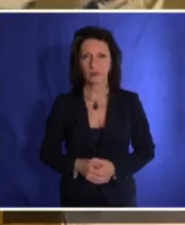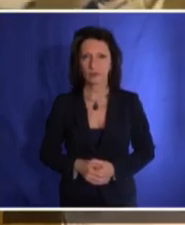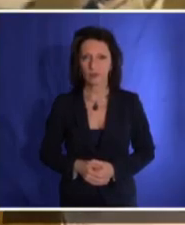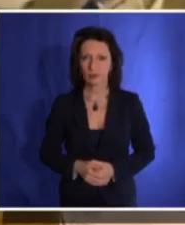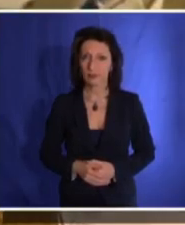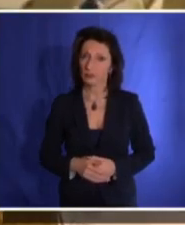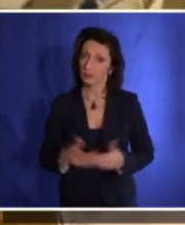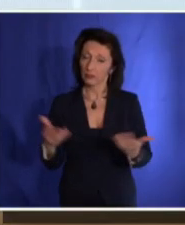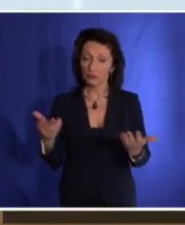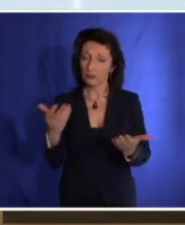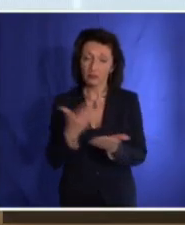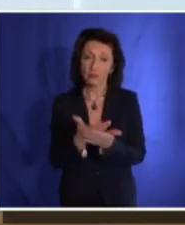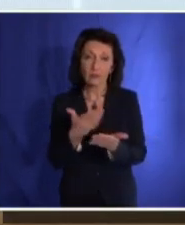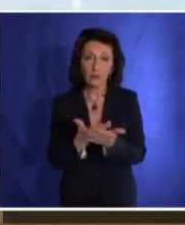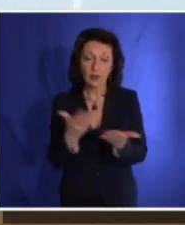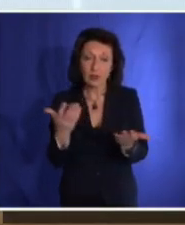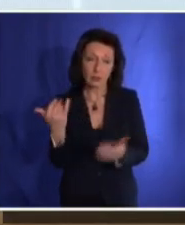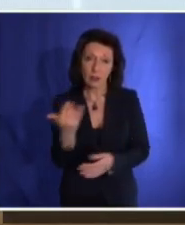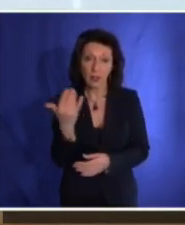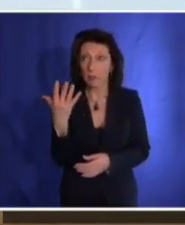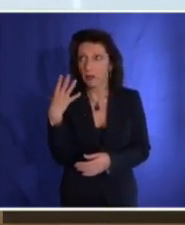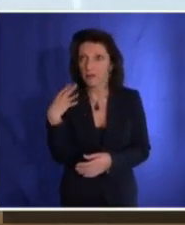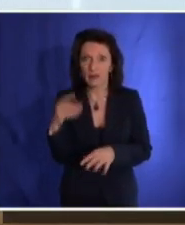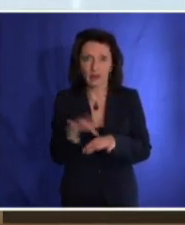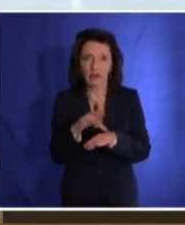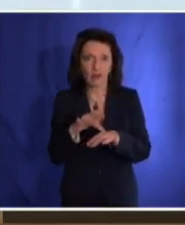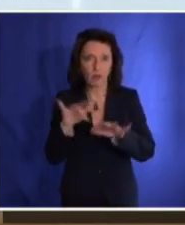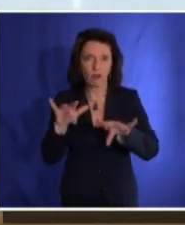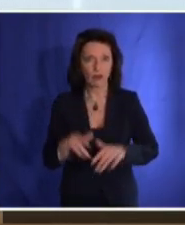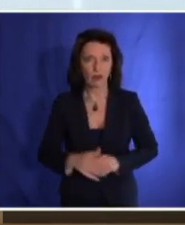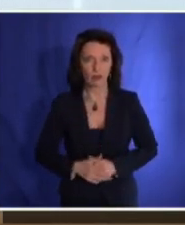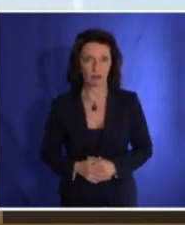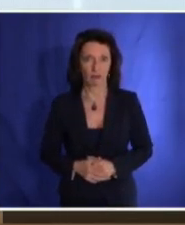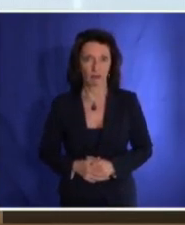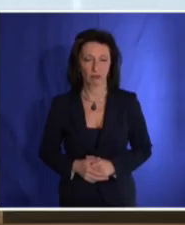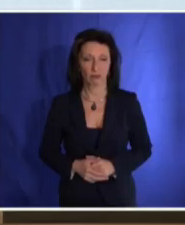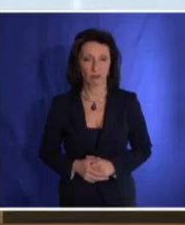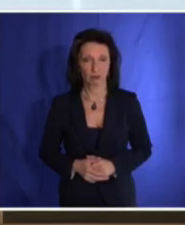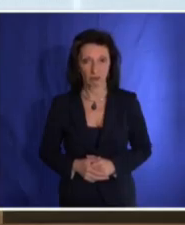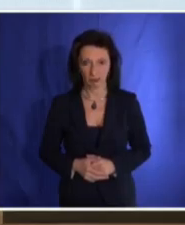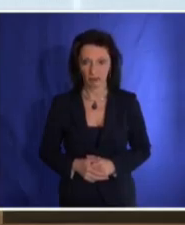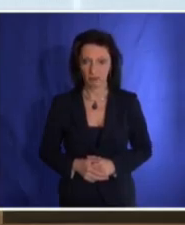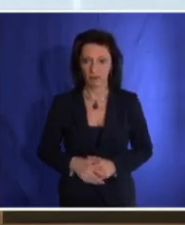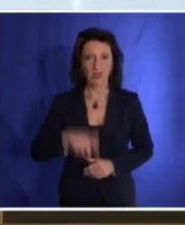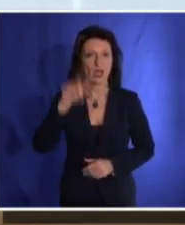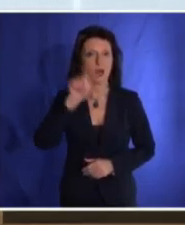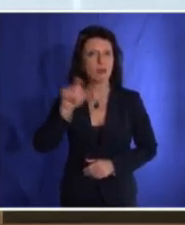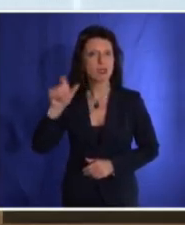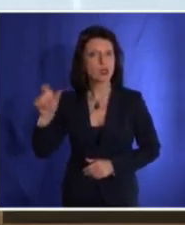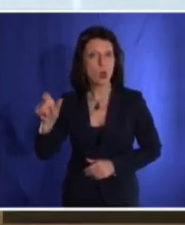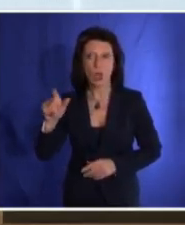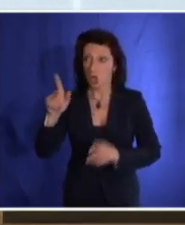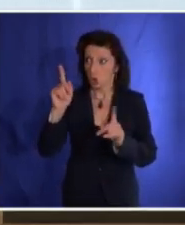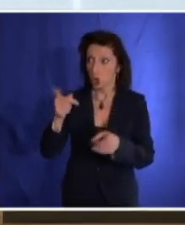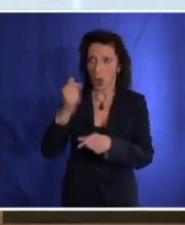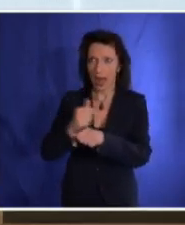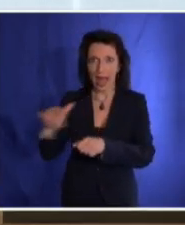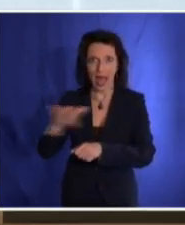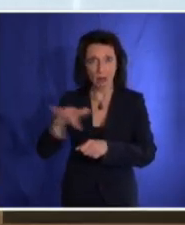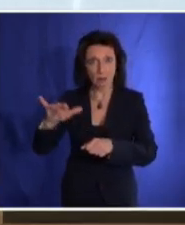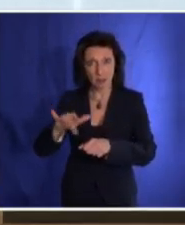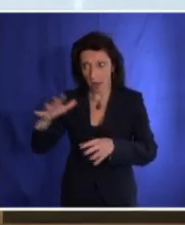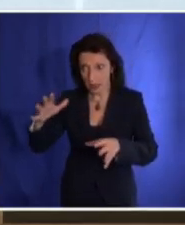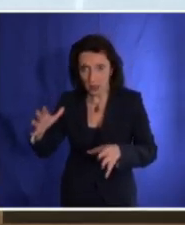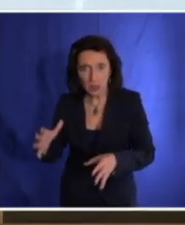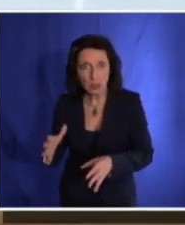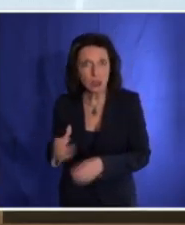Und daher natürlich auch immer wieder das Gefühl, dass gerade jene gebremst werden bei uns, die Arbeitsplätze schaffen sollen, nämlich unsere